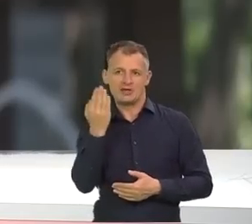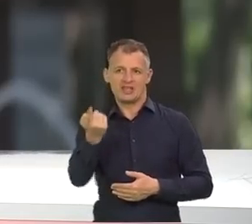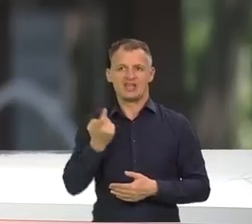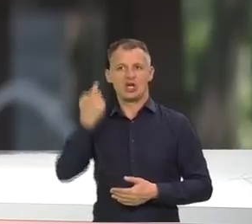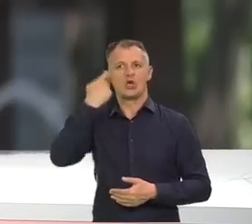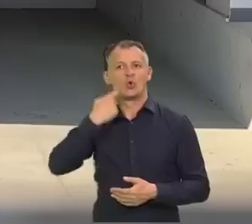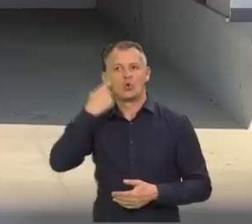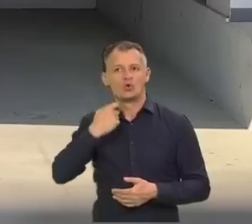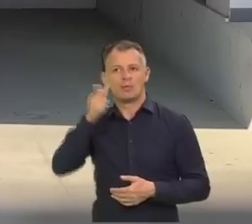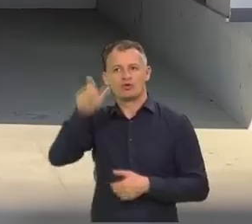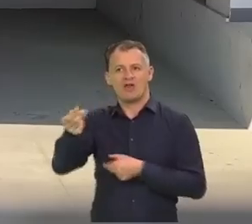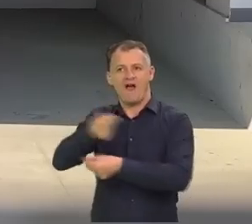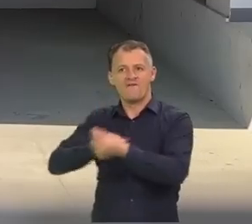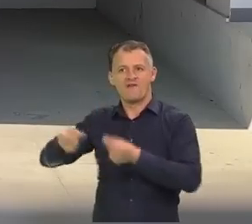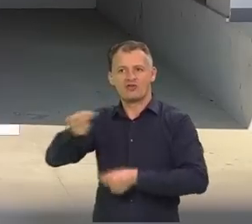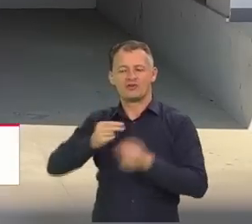clujean.